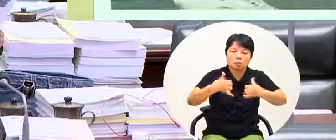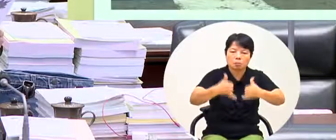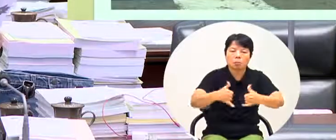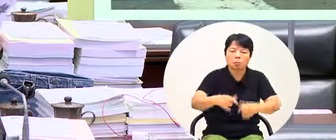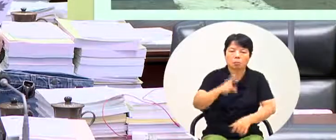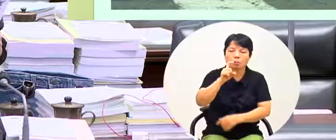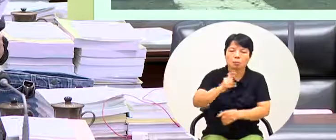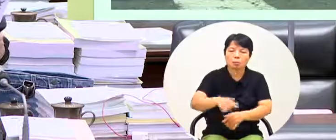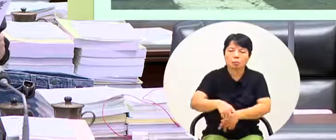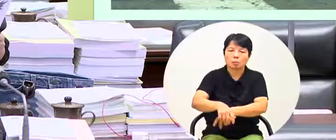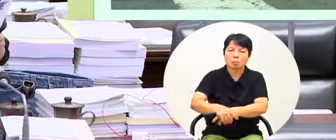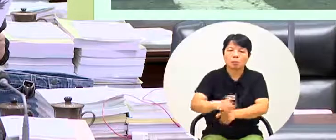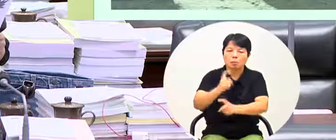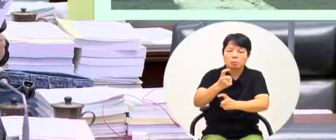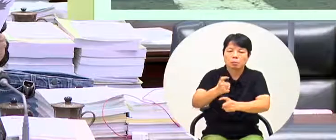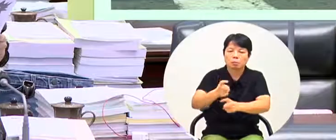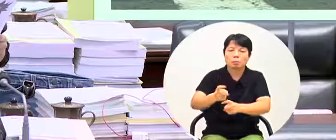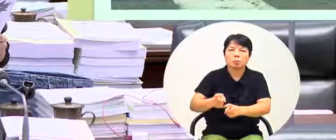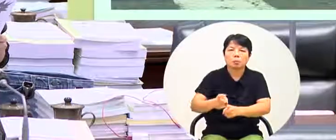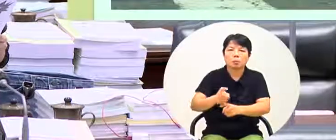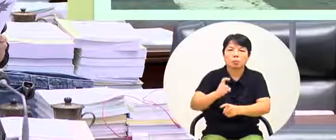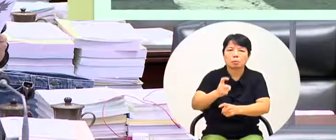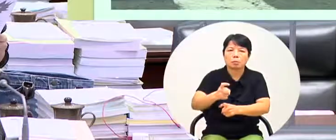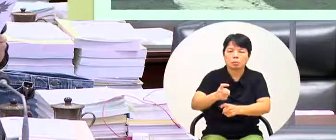几段的路都是比较老旧，像